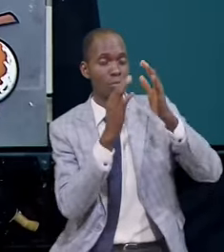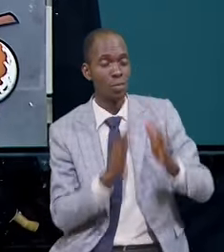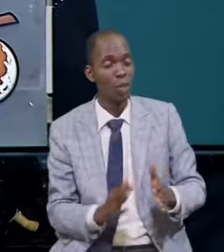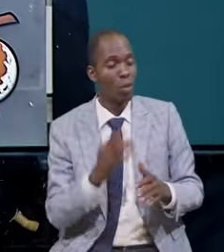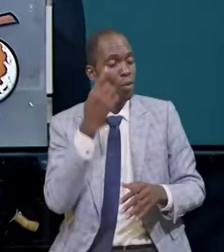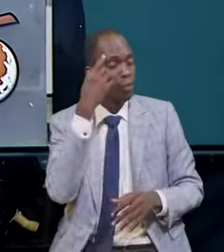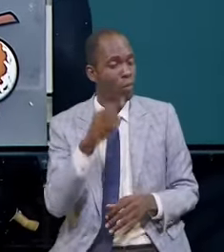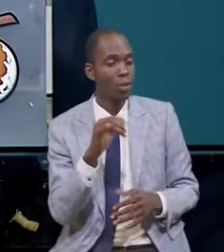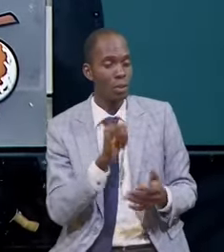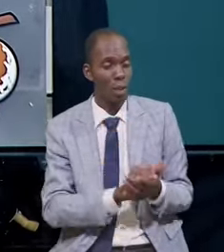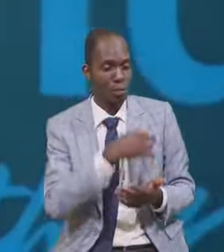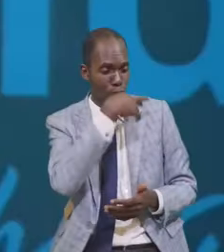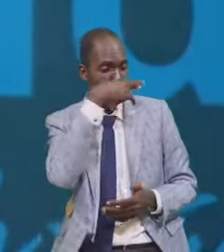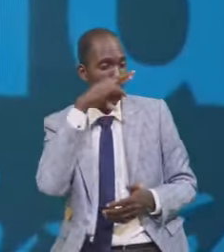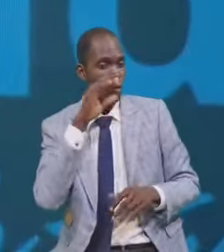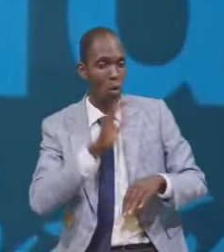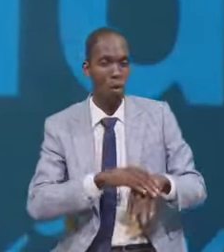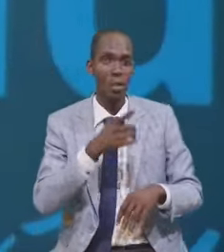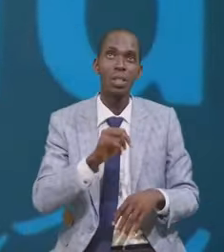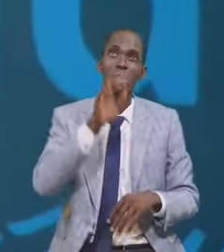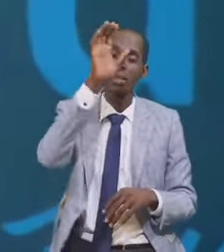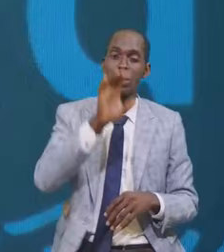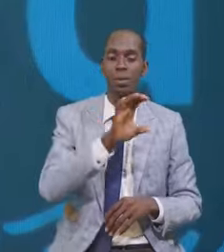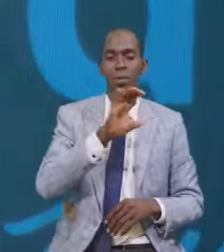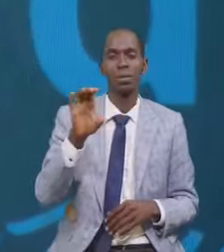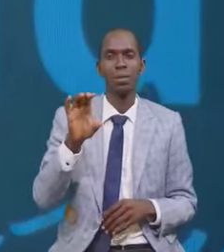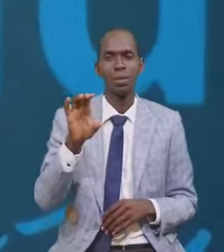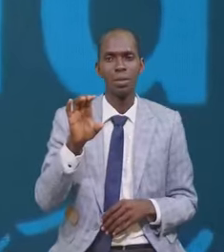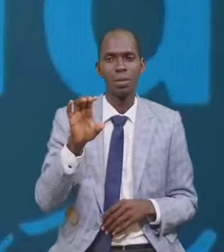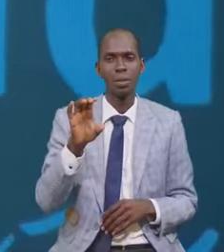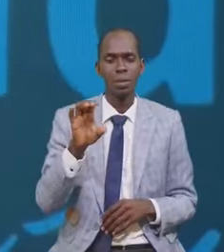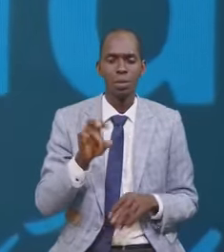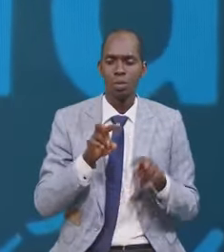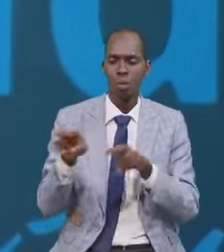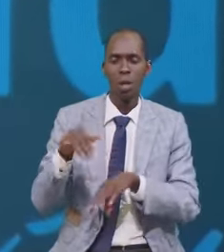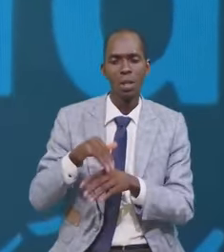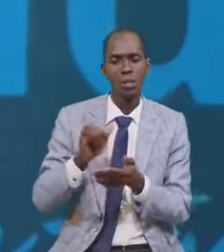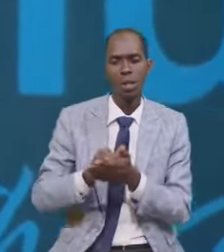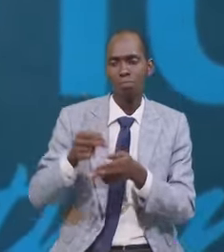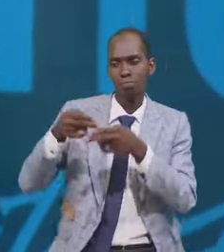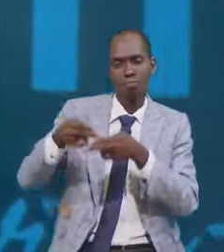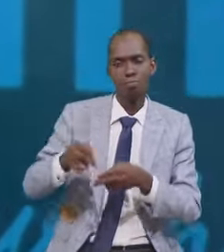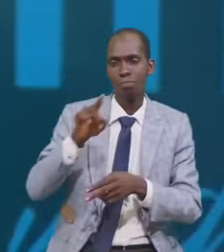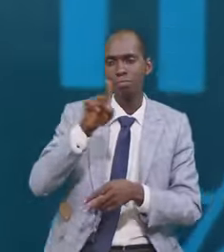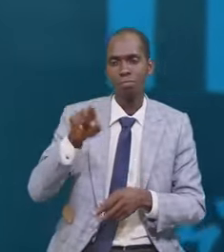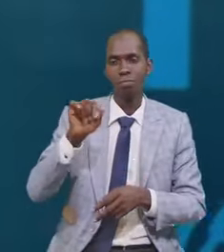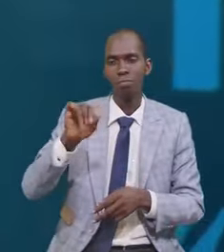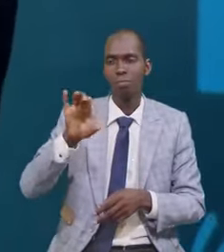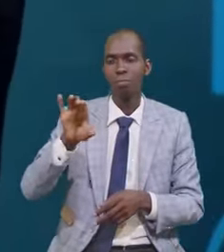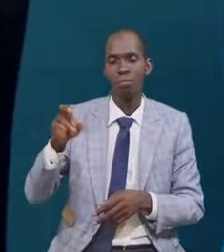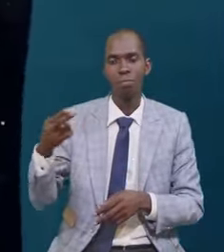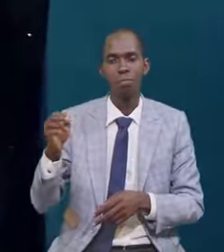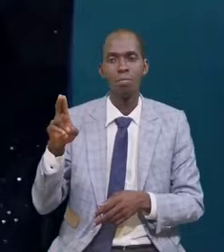cross, siluvalo unna nerasthunu korakaina nyayavadi ayana. Look at Zacchaeus. Zacchaeus vaipu chudandi. Zacchaeus was